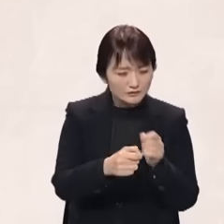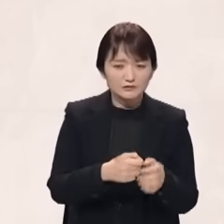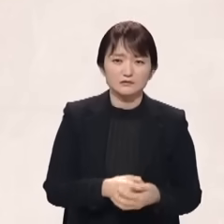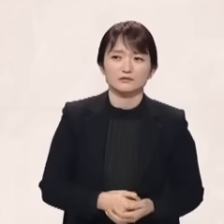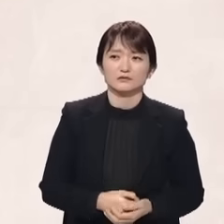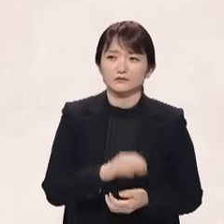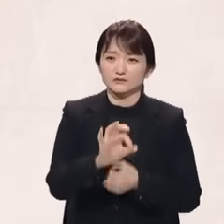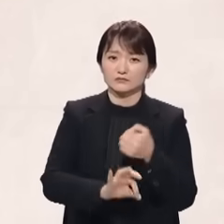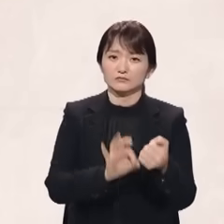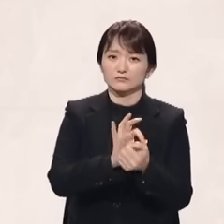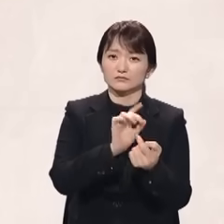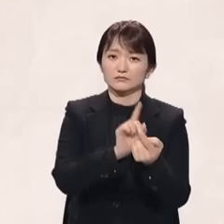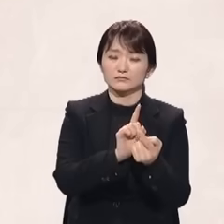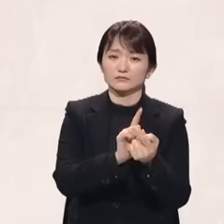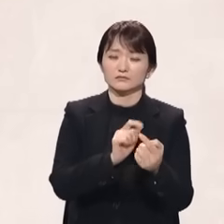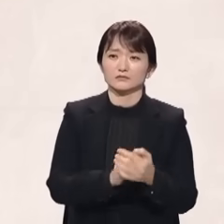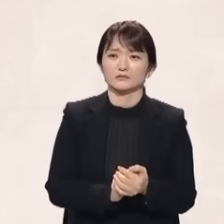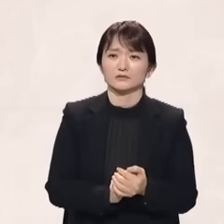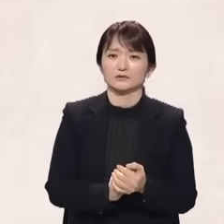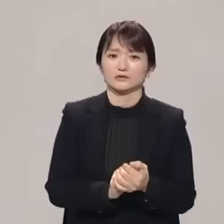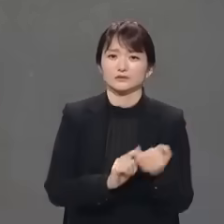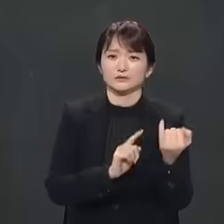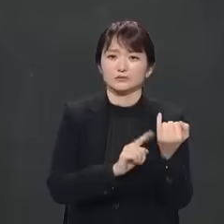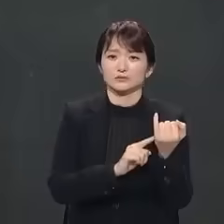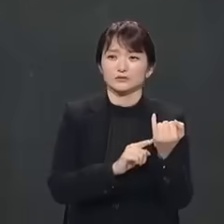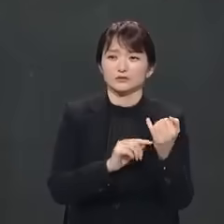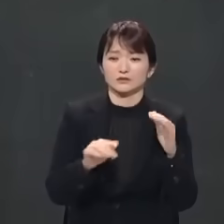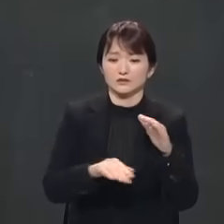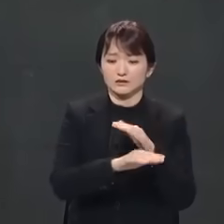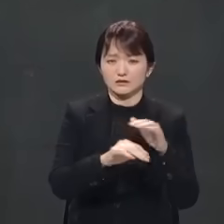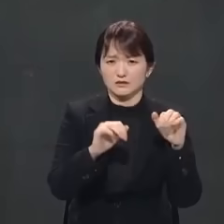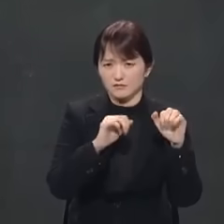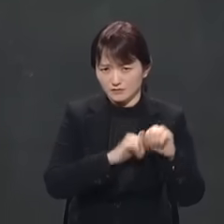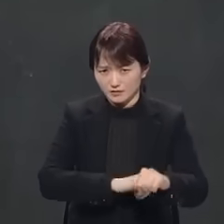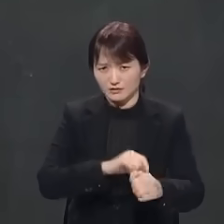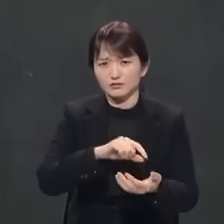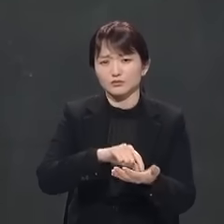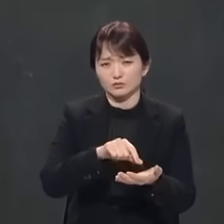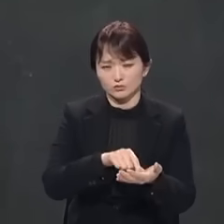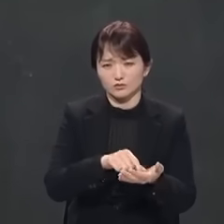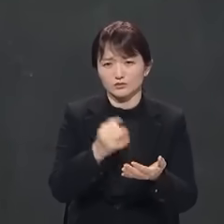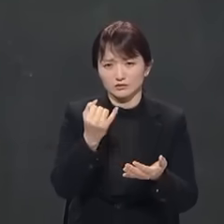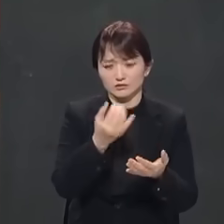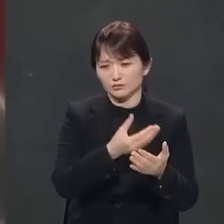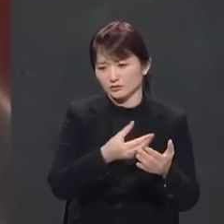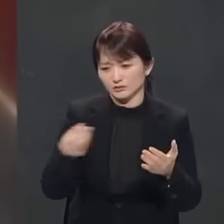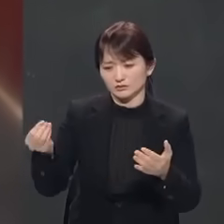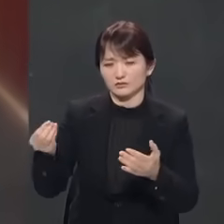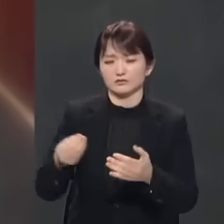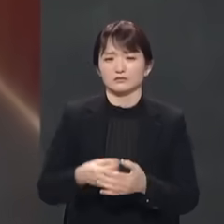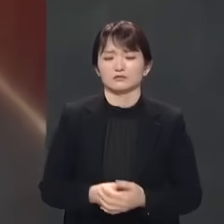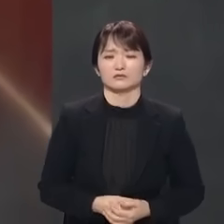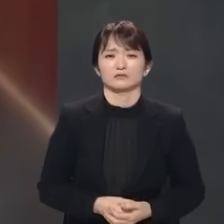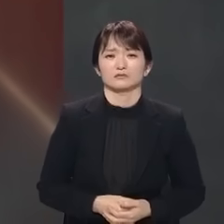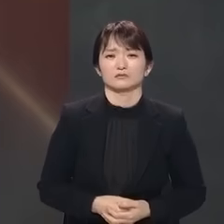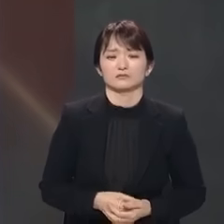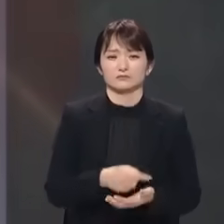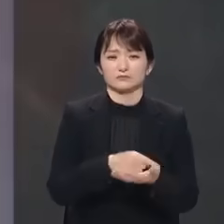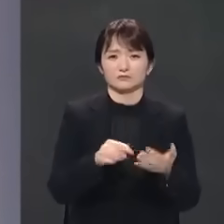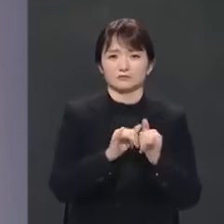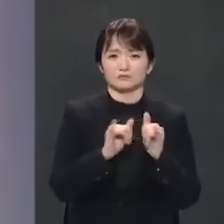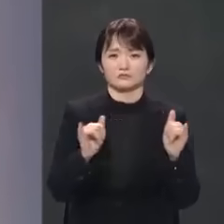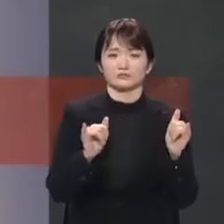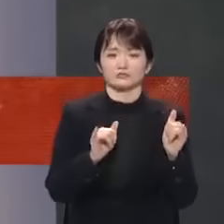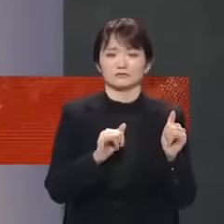분 같은 경우는 가정이 파탄 날 정도로 이 여성에게 돈을 뜯긴 나머지, 게다가 약간 피해자들도 그러니까 뭔가 지금